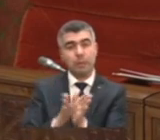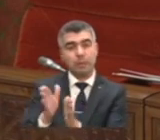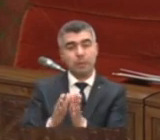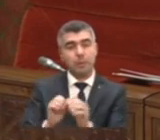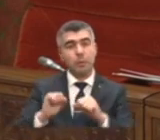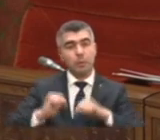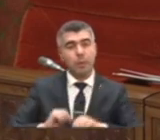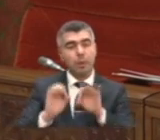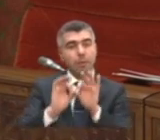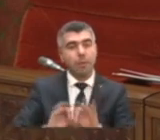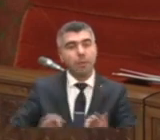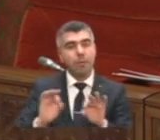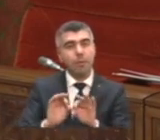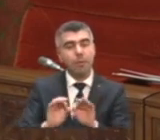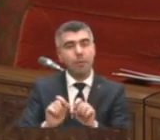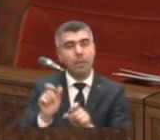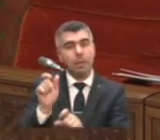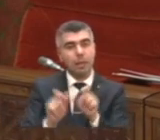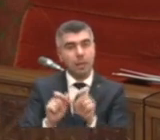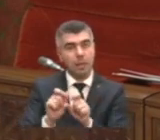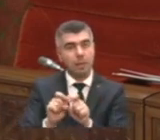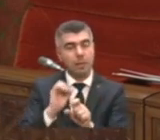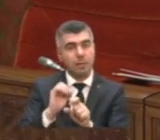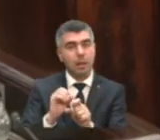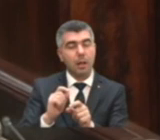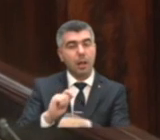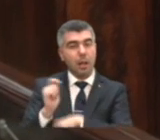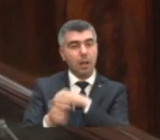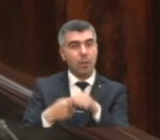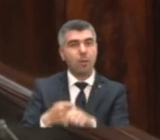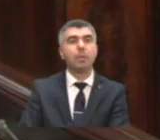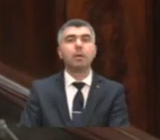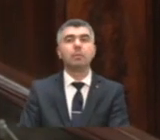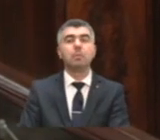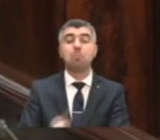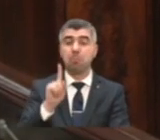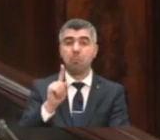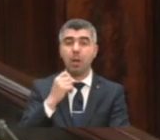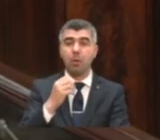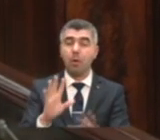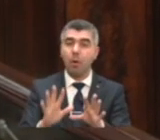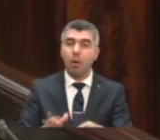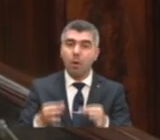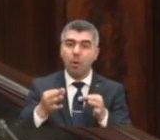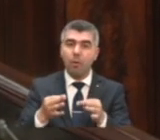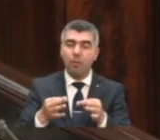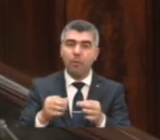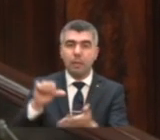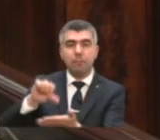تيستاجبش التطلعات ديال العالم القروي، ولكن الحل ما تيكمنش في حل